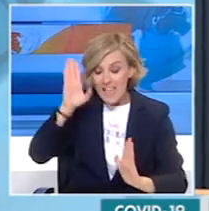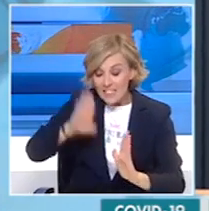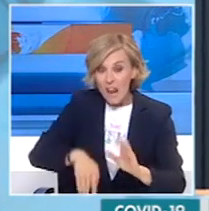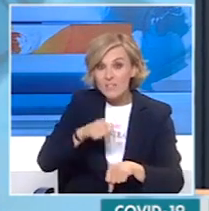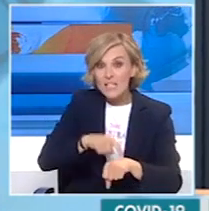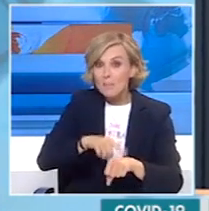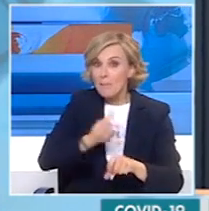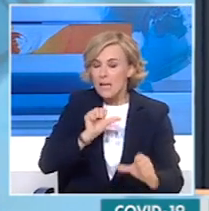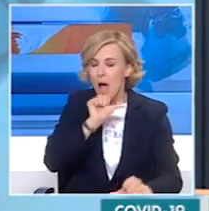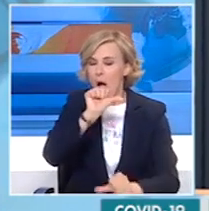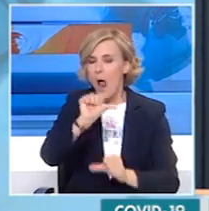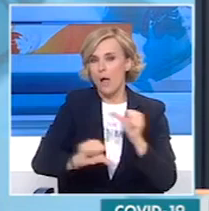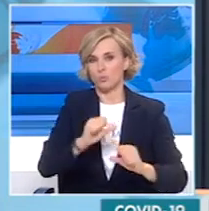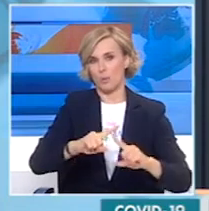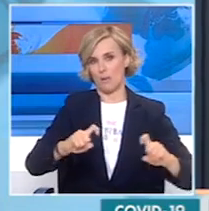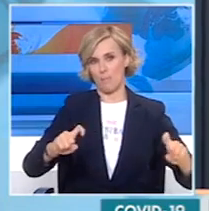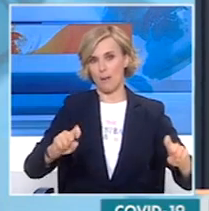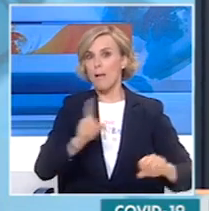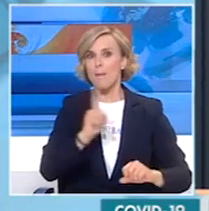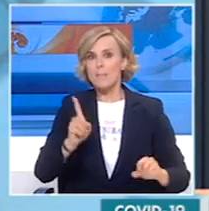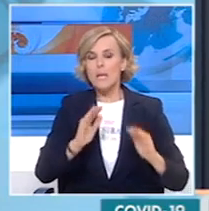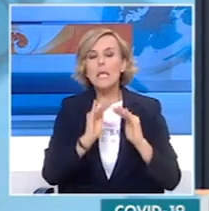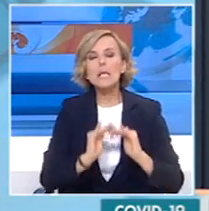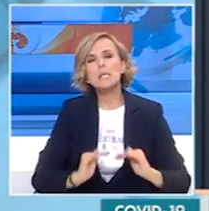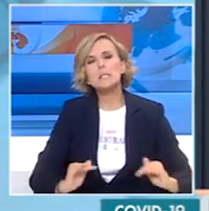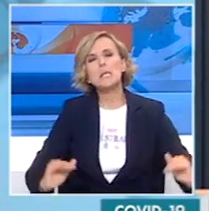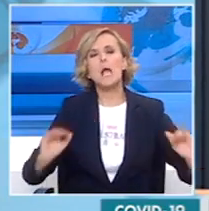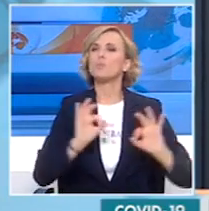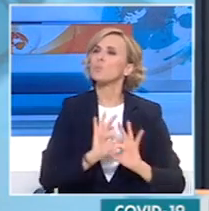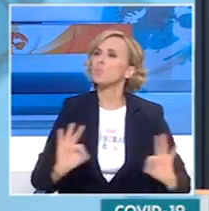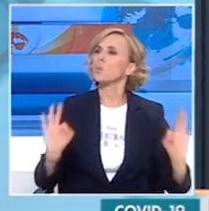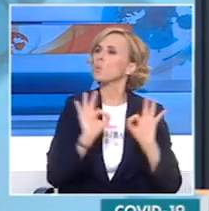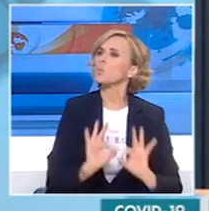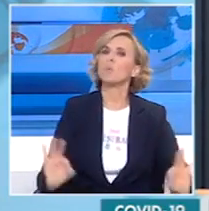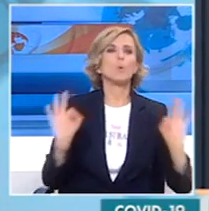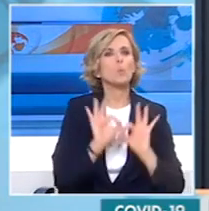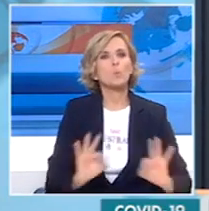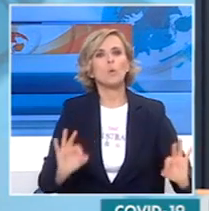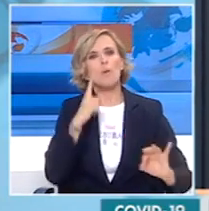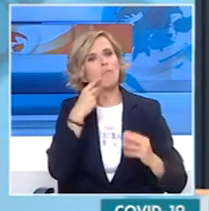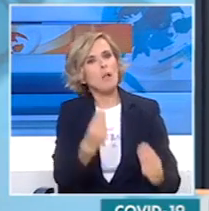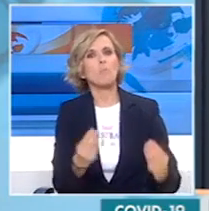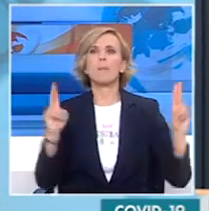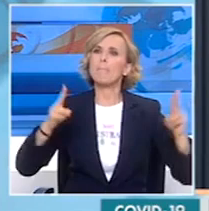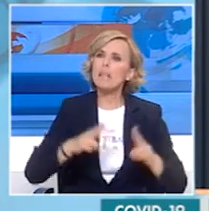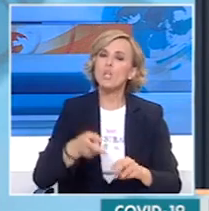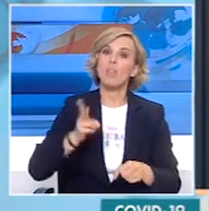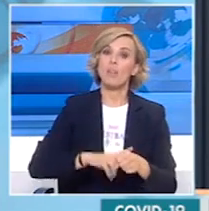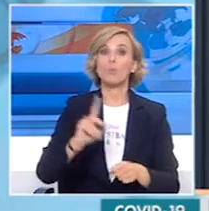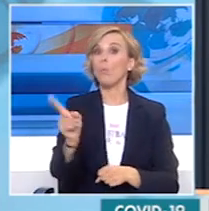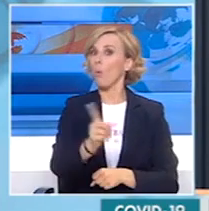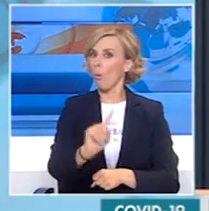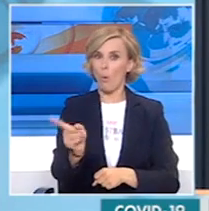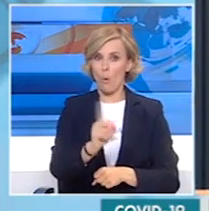μην ανατραπούμε στην πορεία, να μην εφησυχάσουμε με την καλή προς το παρόν εικόνα που βλέπουμε στη χώρα μας. Πολύ